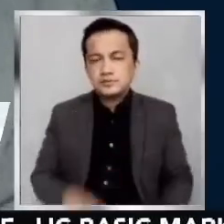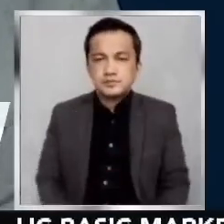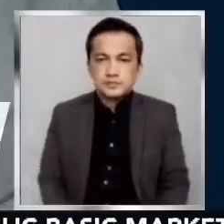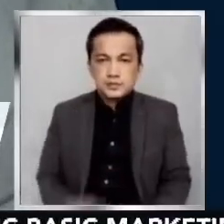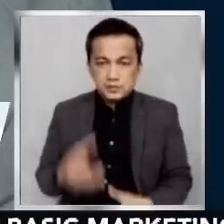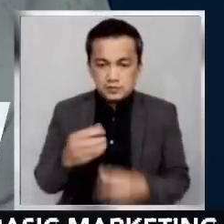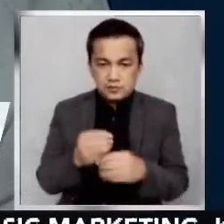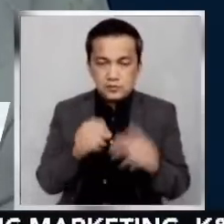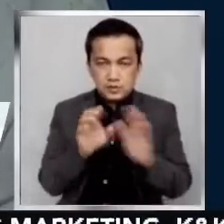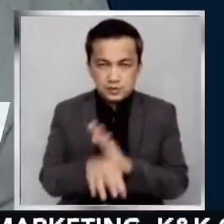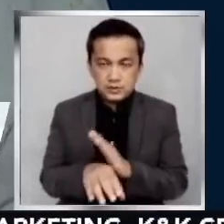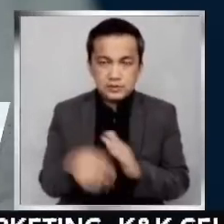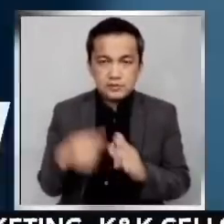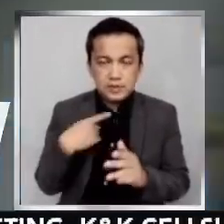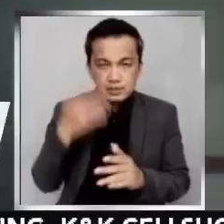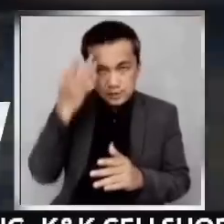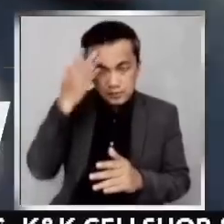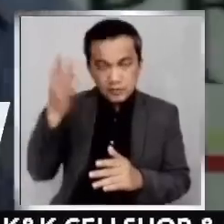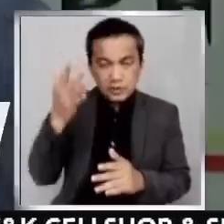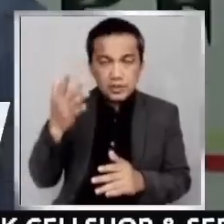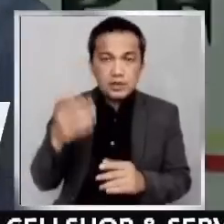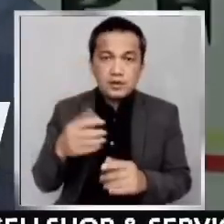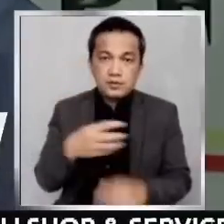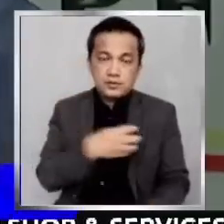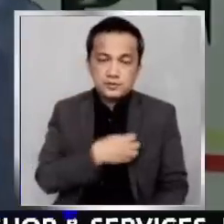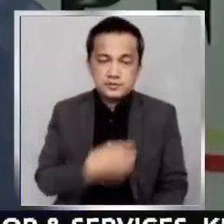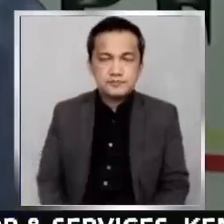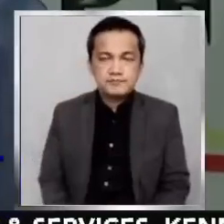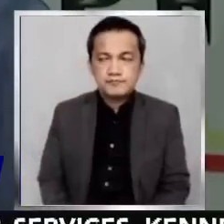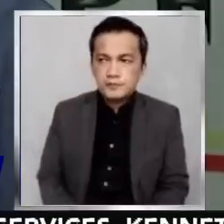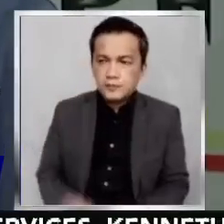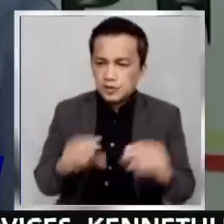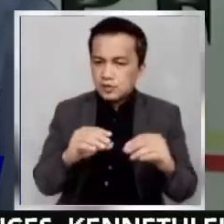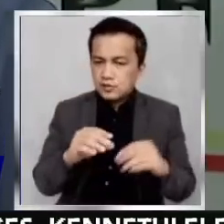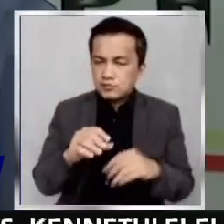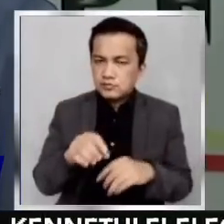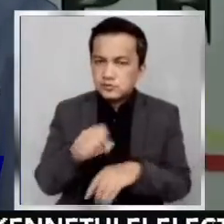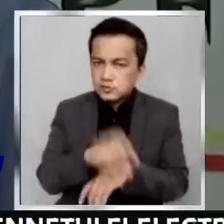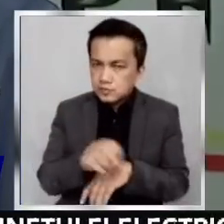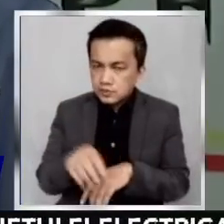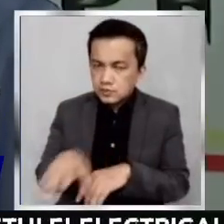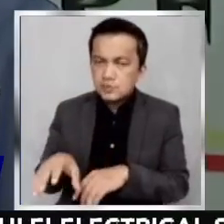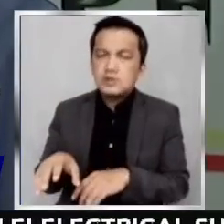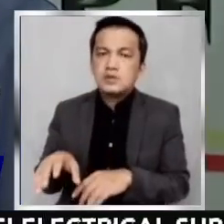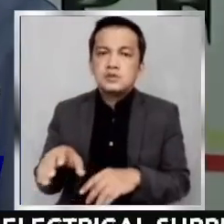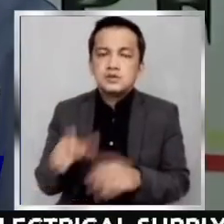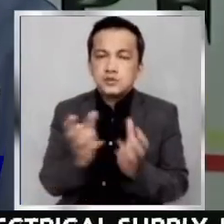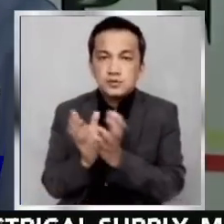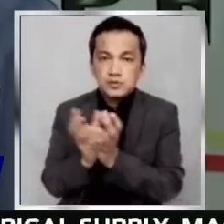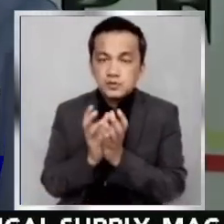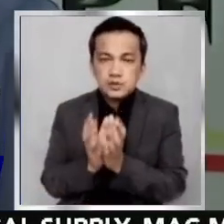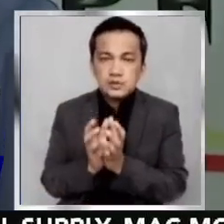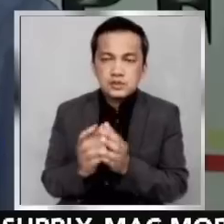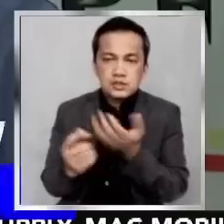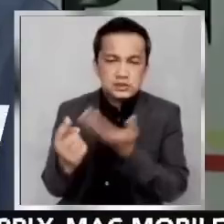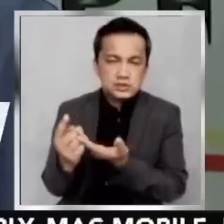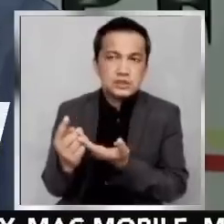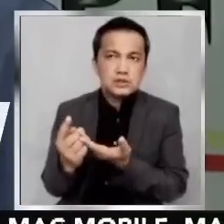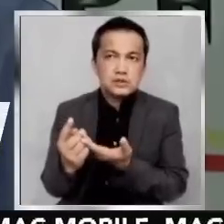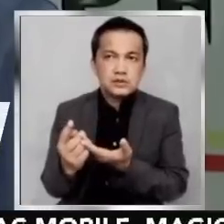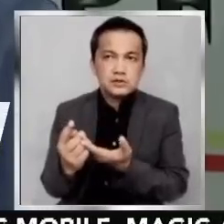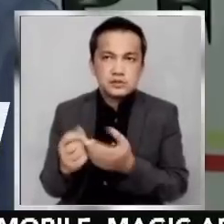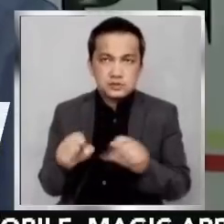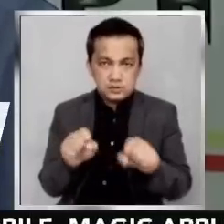may napag-alaman pa raw ang pulisya. Sabi-sabi ng nasa community, isa rin siya sa mga pusher dito